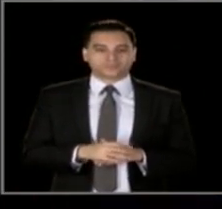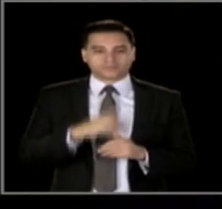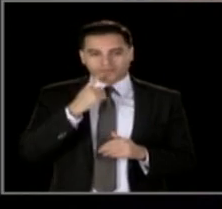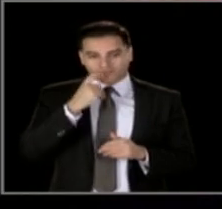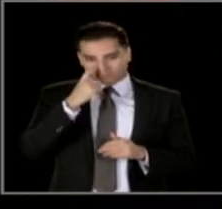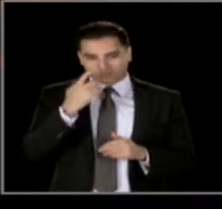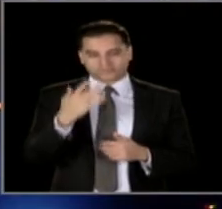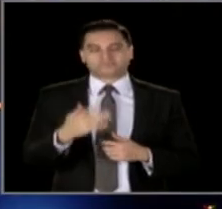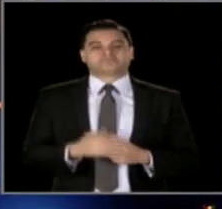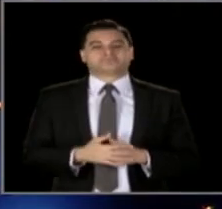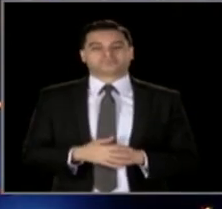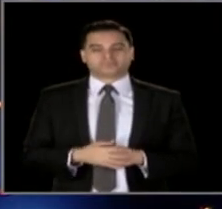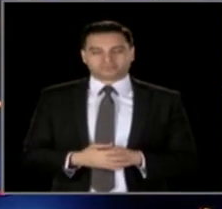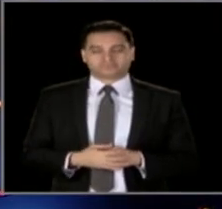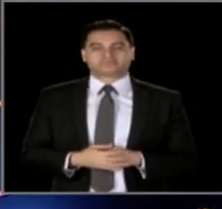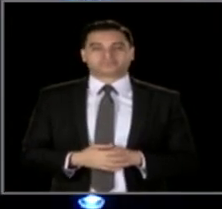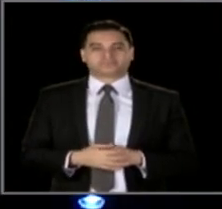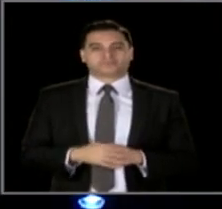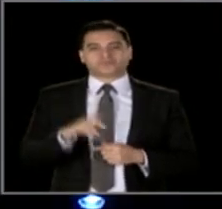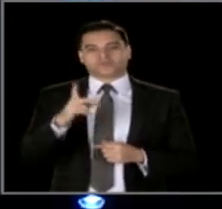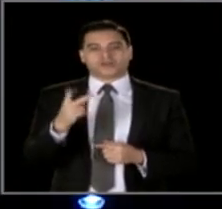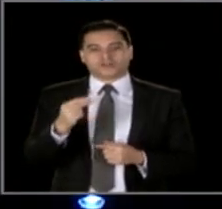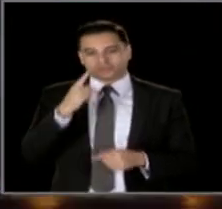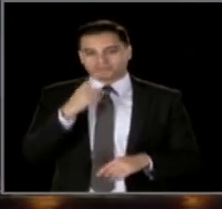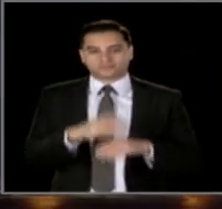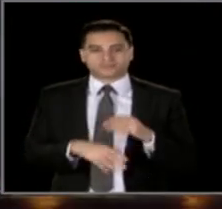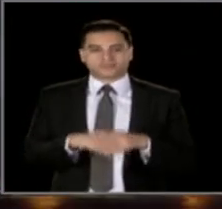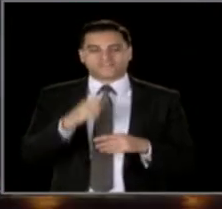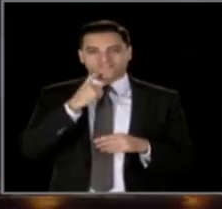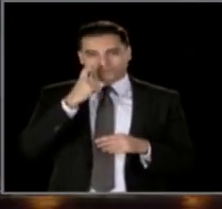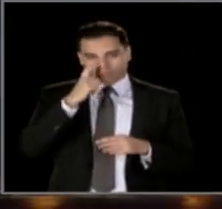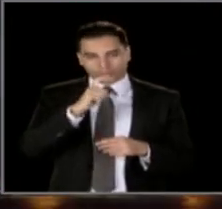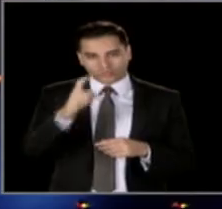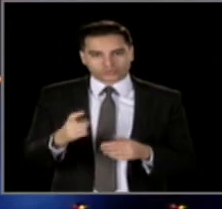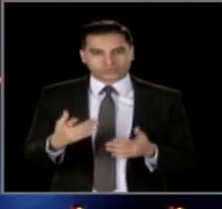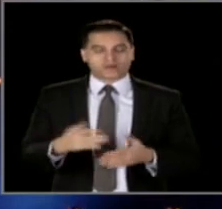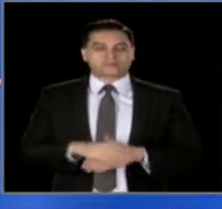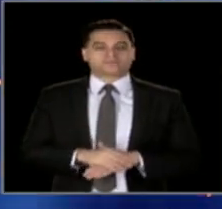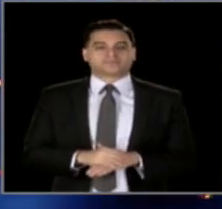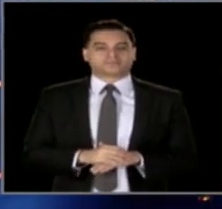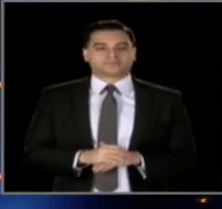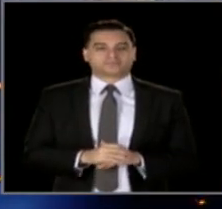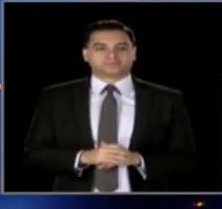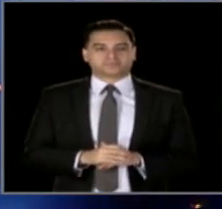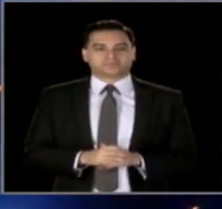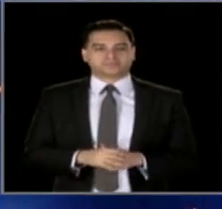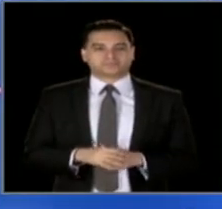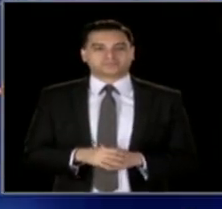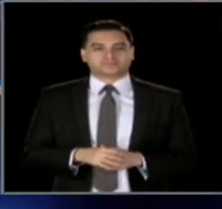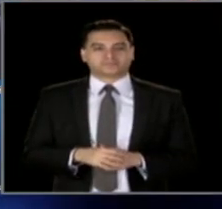فنون، سؤال بعشرين نقطة. فنون، والسؤال هو